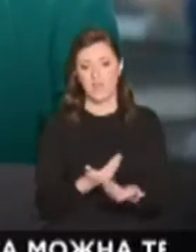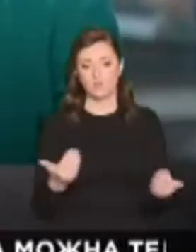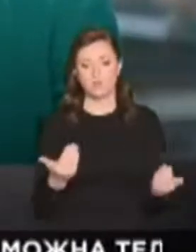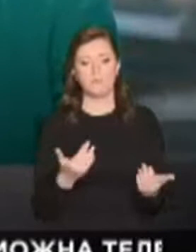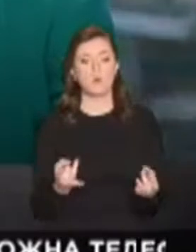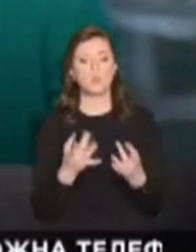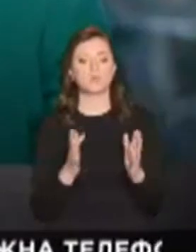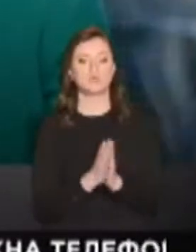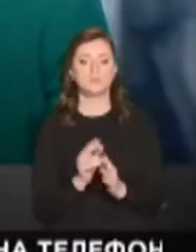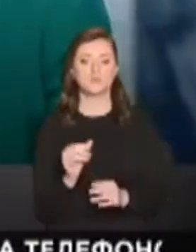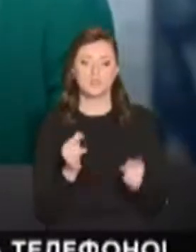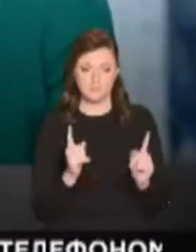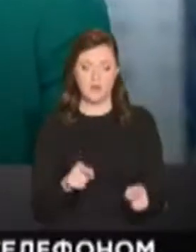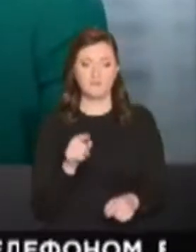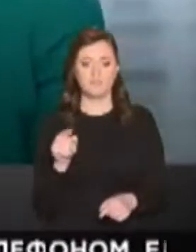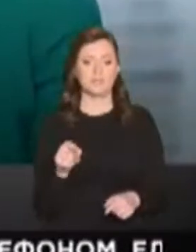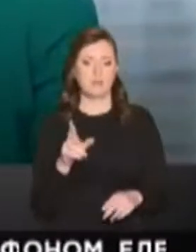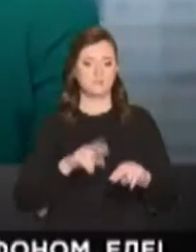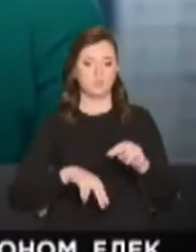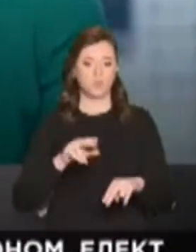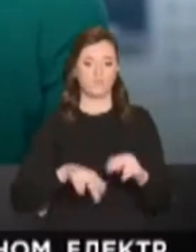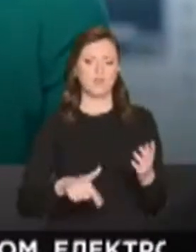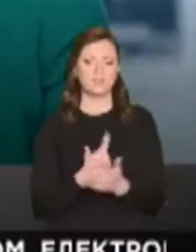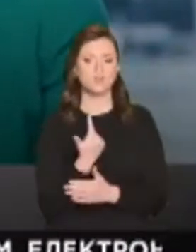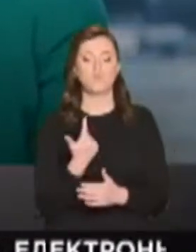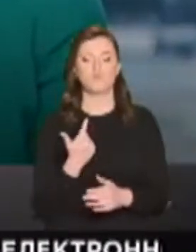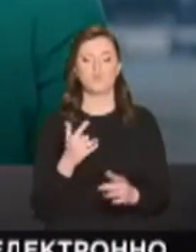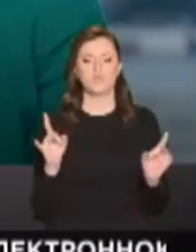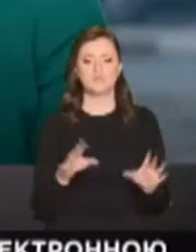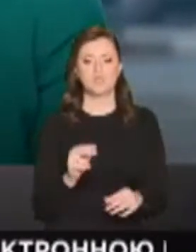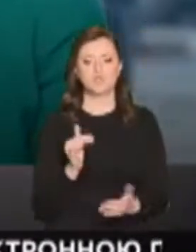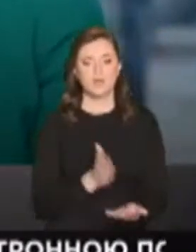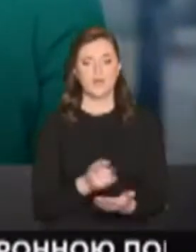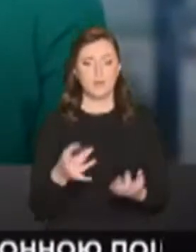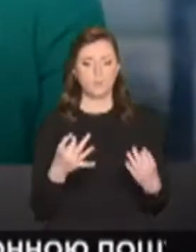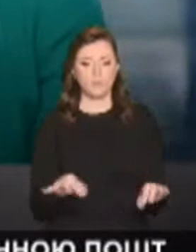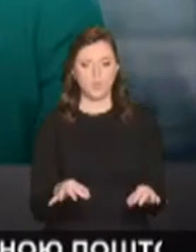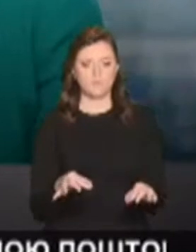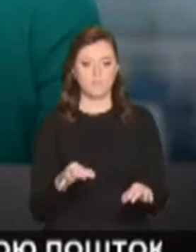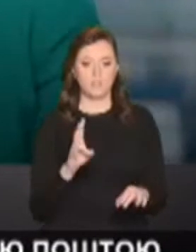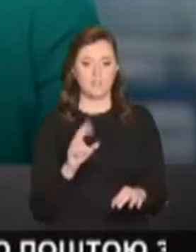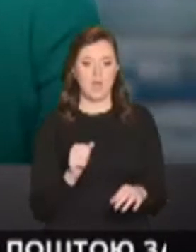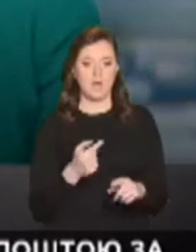Розкажи, будь ласка, чи справді там збудували знову ресторани, і чи є там дозволи на це зведення?